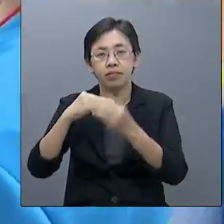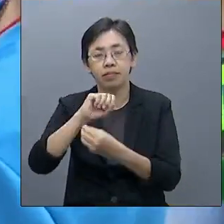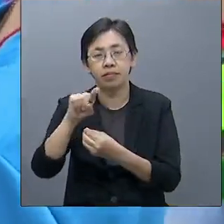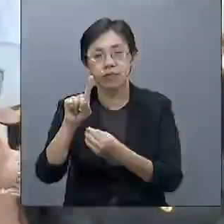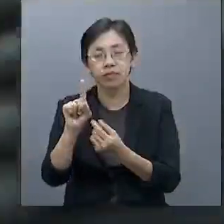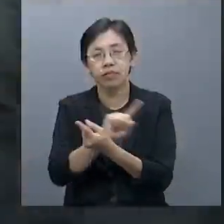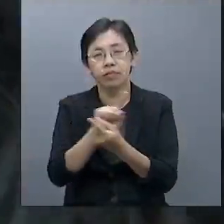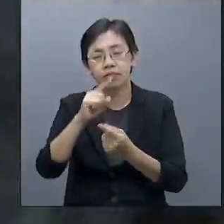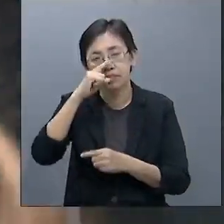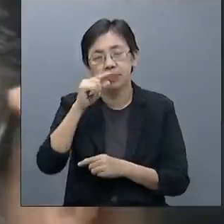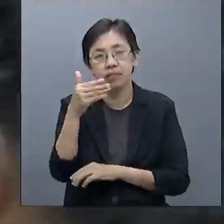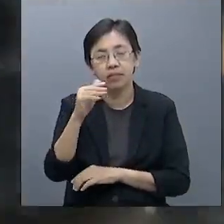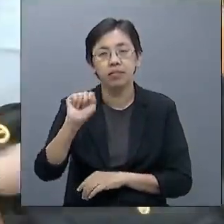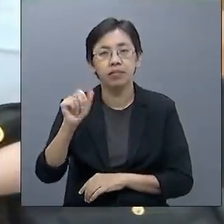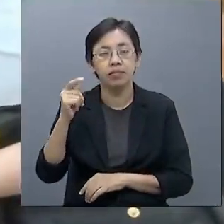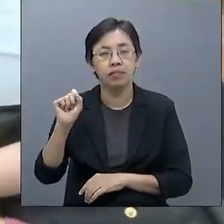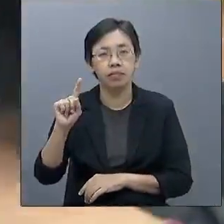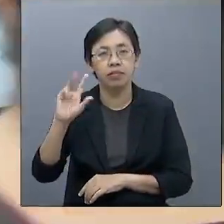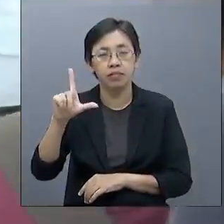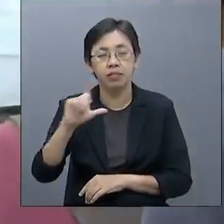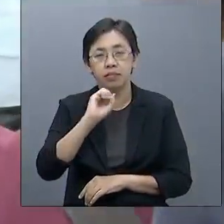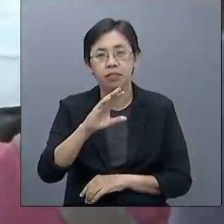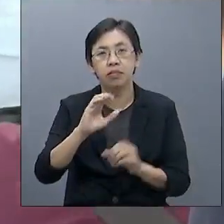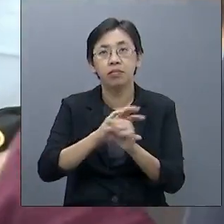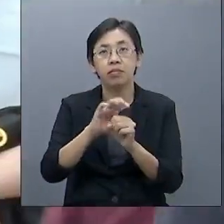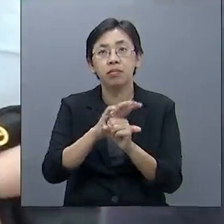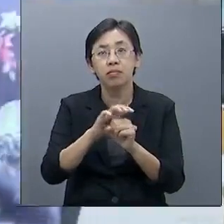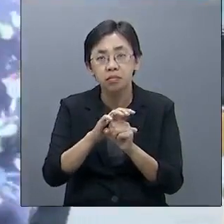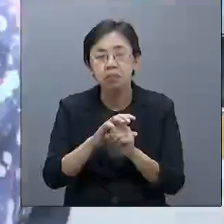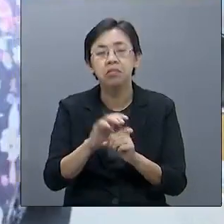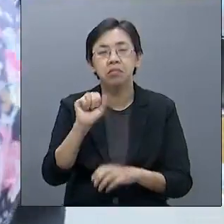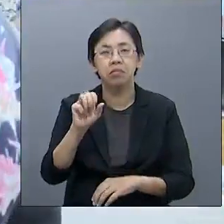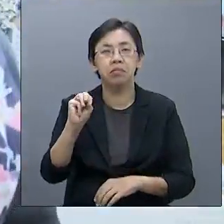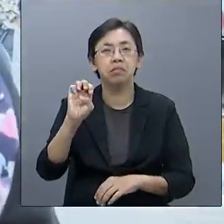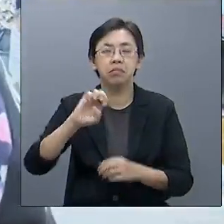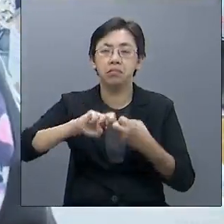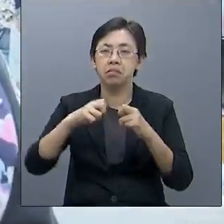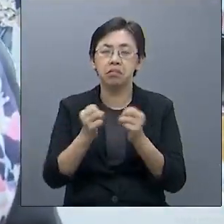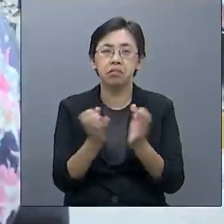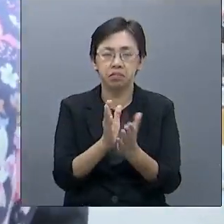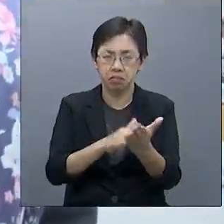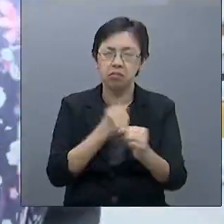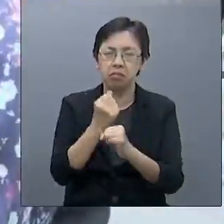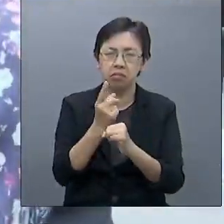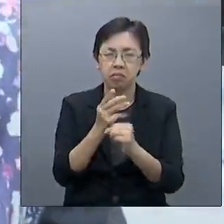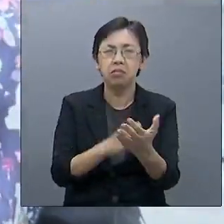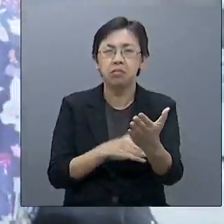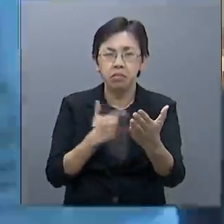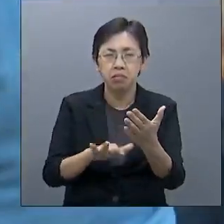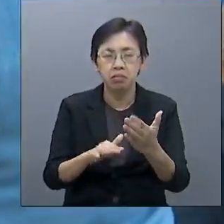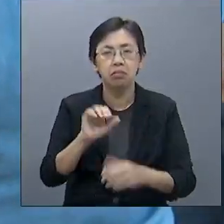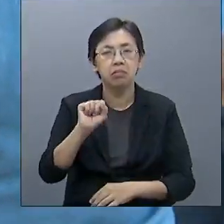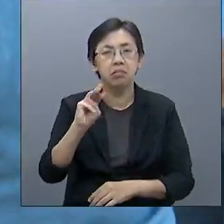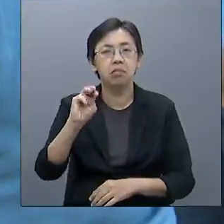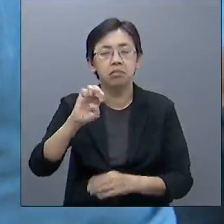มแห่งชาติหรือว่าสสช.นะคะบอกว่าในช่วงโควิด-19 SME ได้รับผลกระทบอย่างมากแล้วก็นานด้วยนะคะปัจจุบันก็มีไม่น้อย